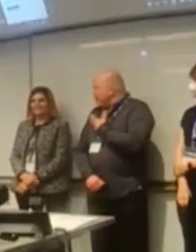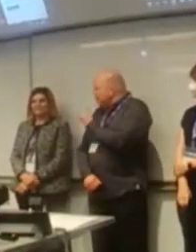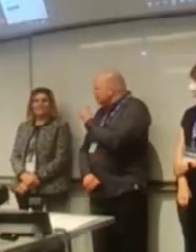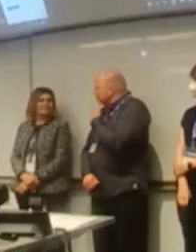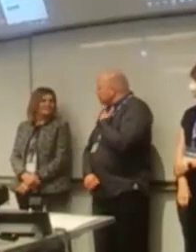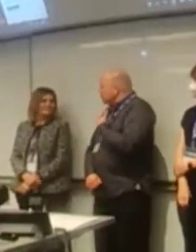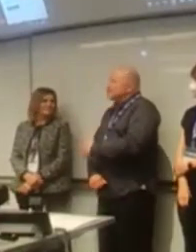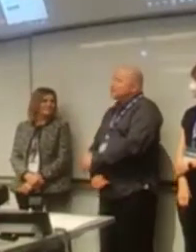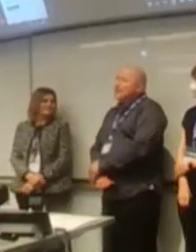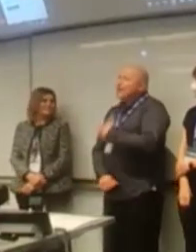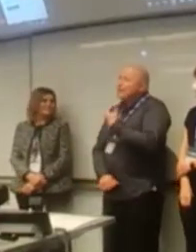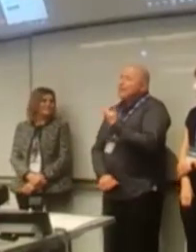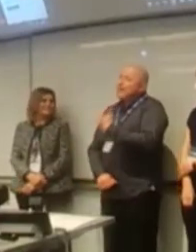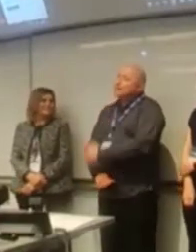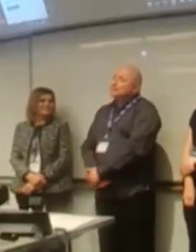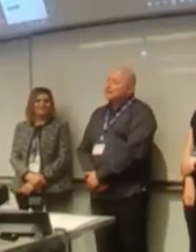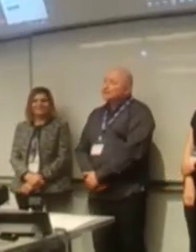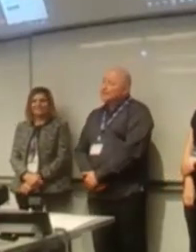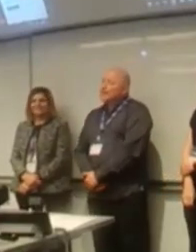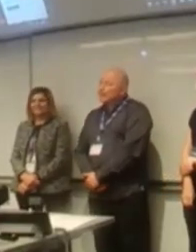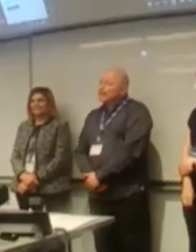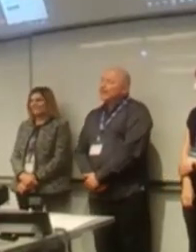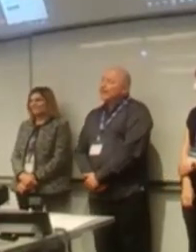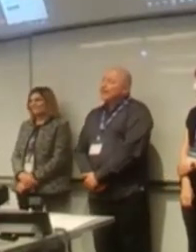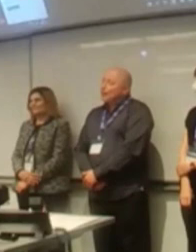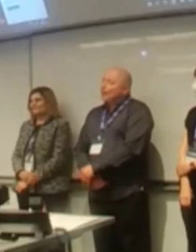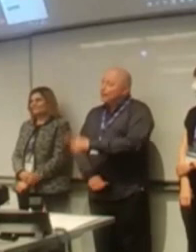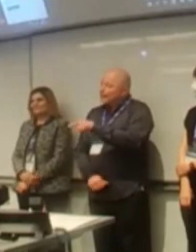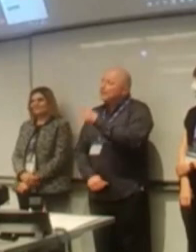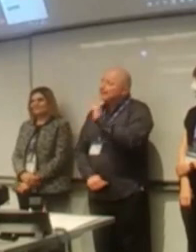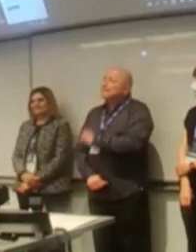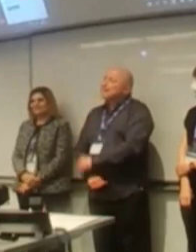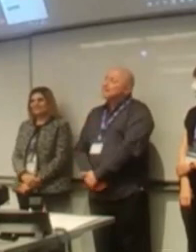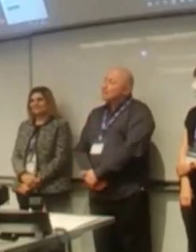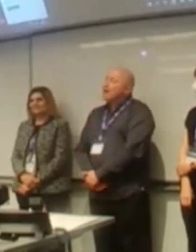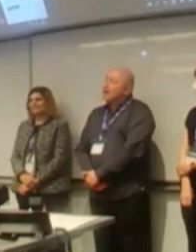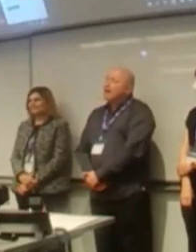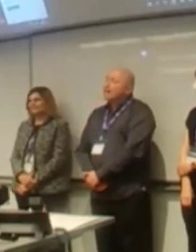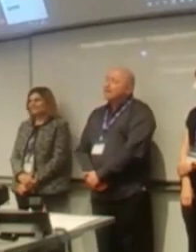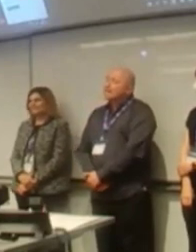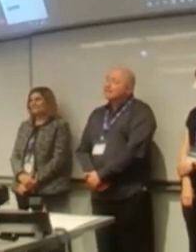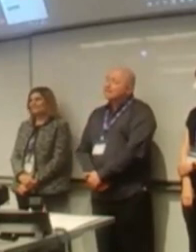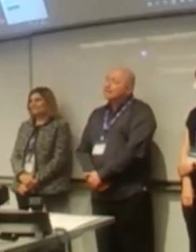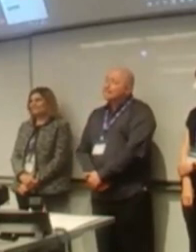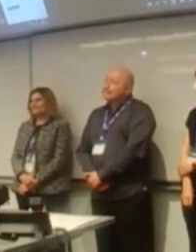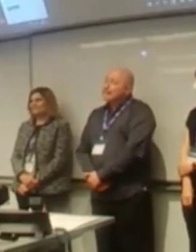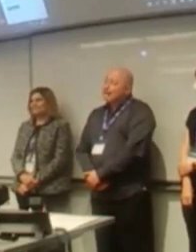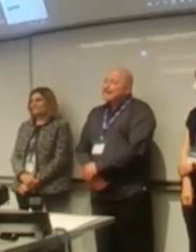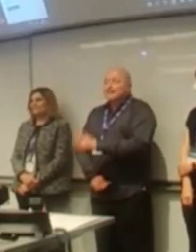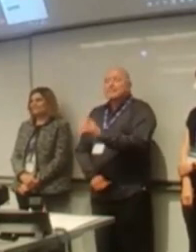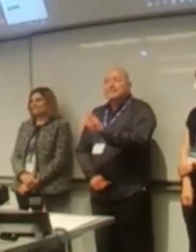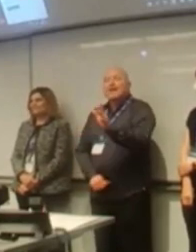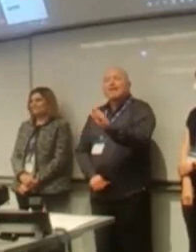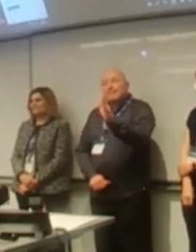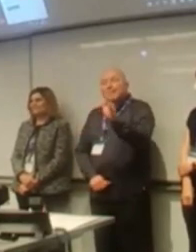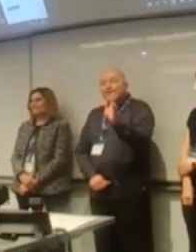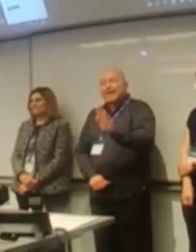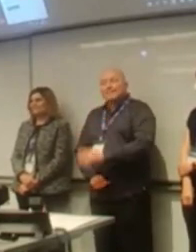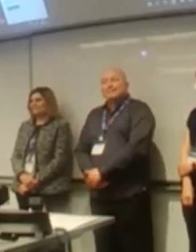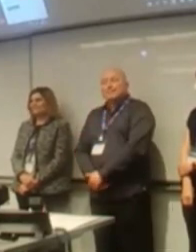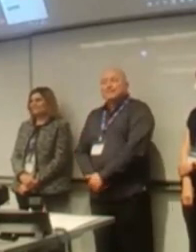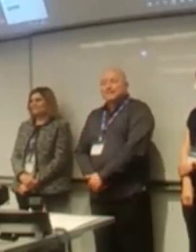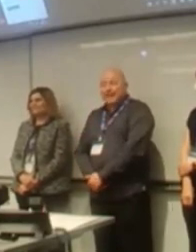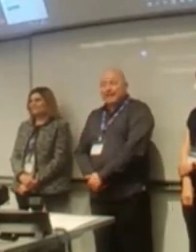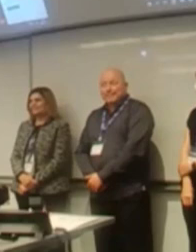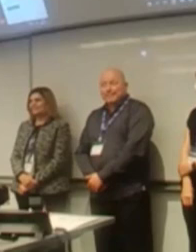Pour ma part, je ne suis pas pour cela. Pour ma part, je pense qu'on ferait une adaptation encore. Ça me semble